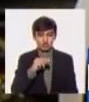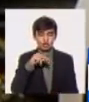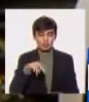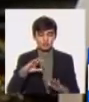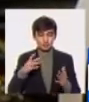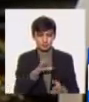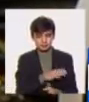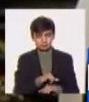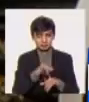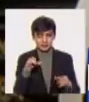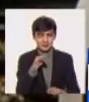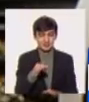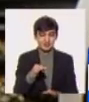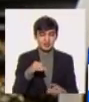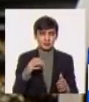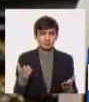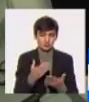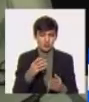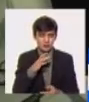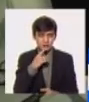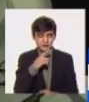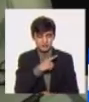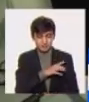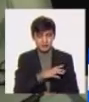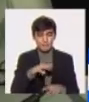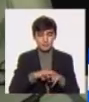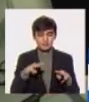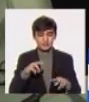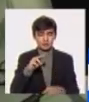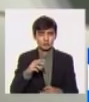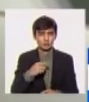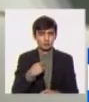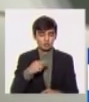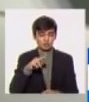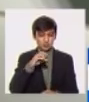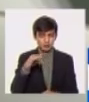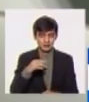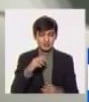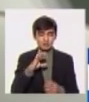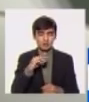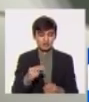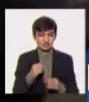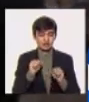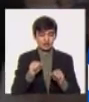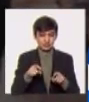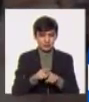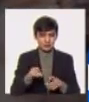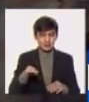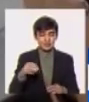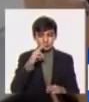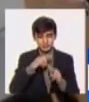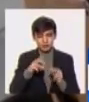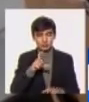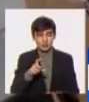расширили. Также упростили условия назначения. В Министерстве труда и социальной защиты сообщили, что помимо индивидуальных предпринимателей,